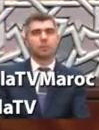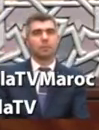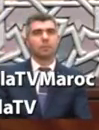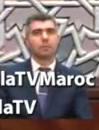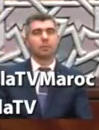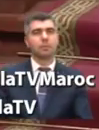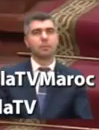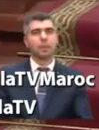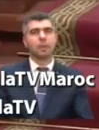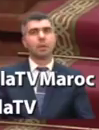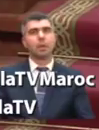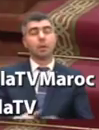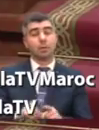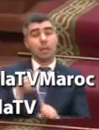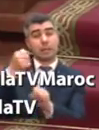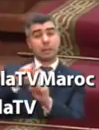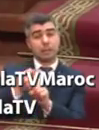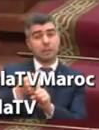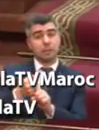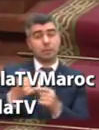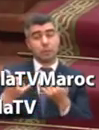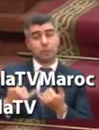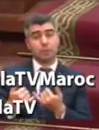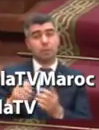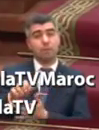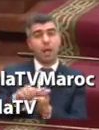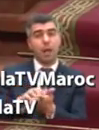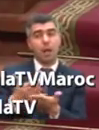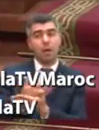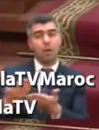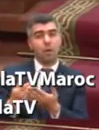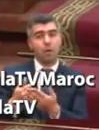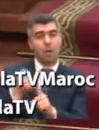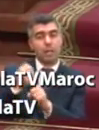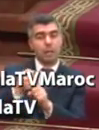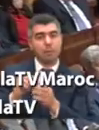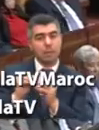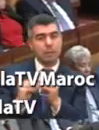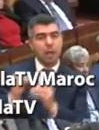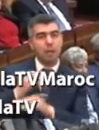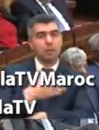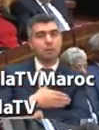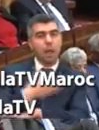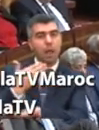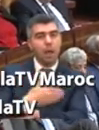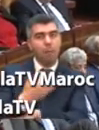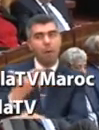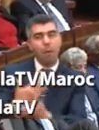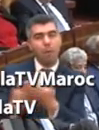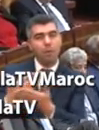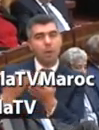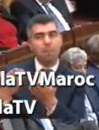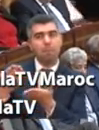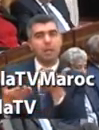احنا كنشتغلوا على مجموعه من الامور اللي غادي ان شاء الله تمكن من استيعاب الانتاج. اولا رفع من الصادرات لاستعادة التوازن